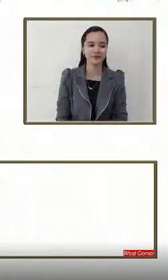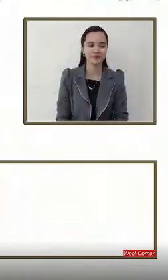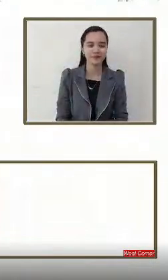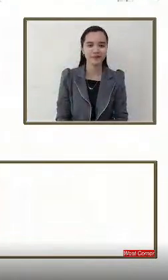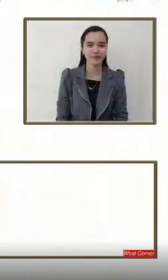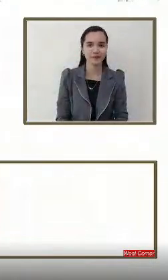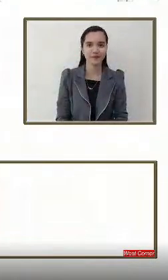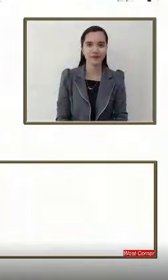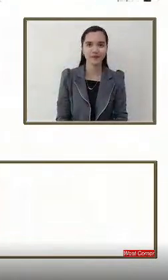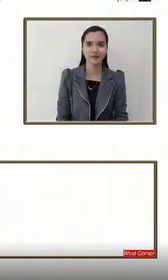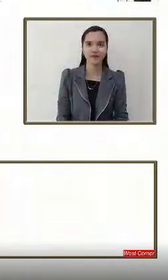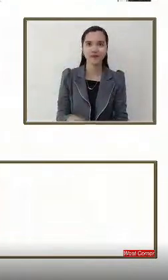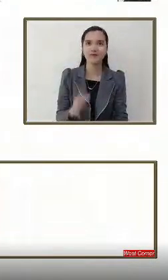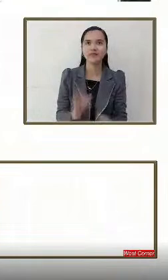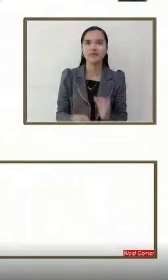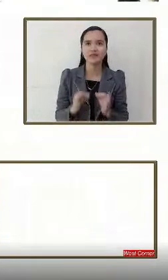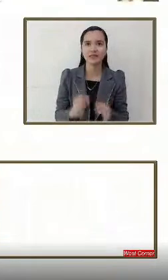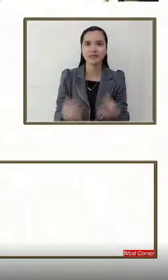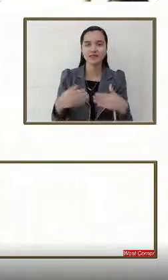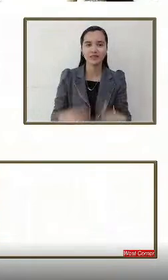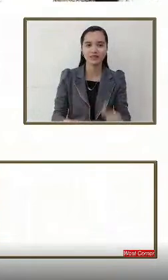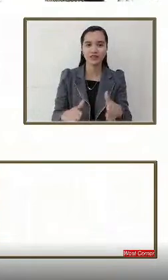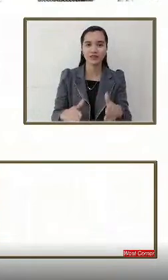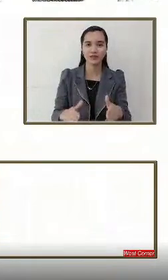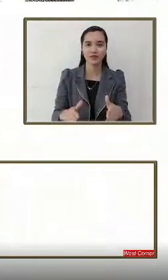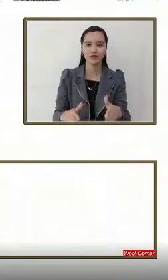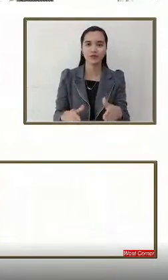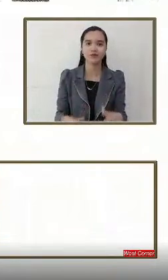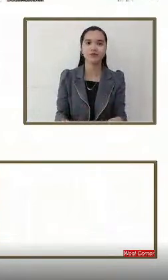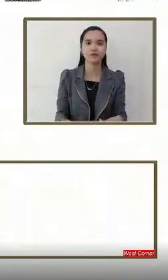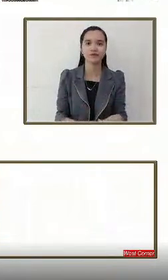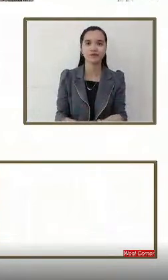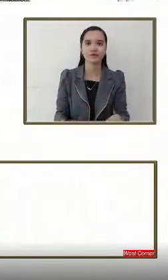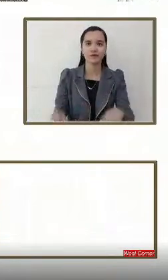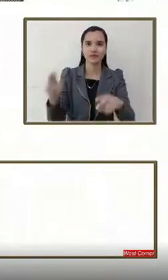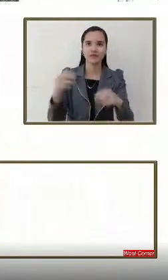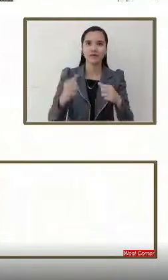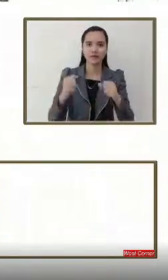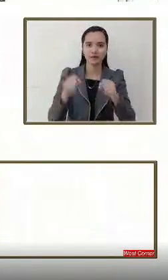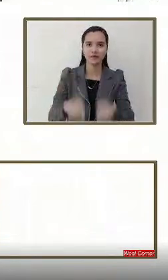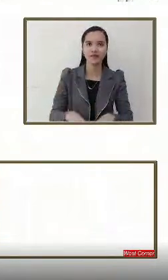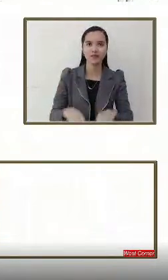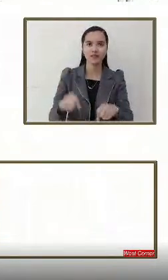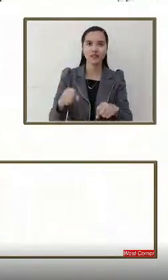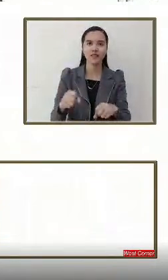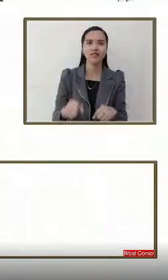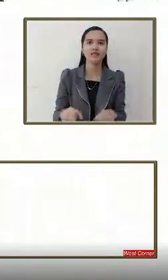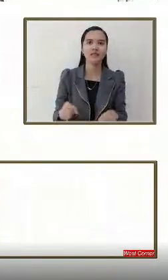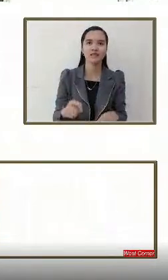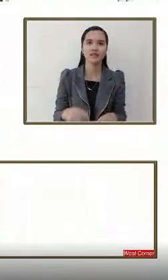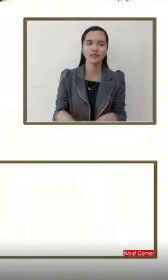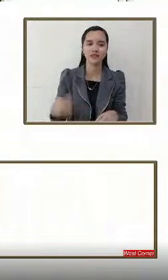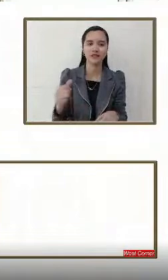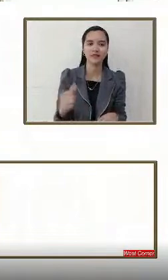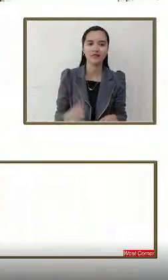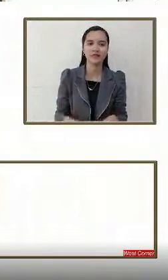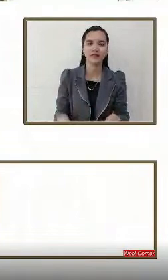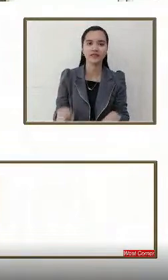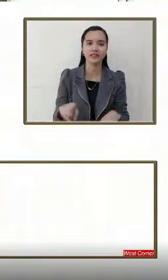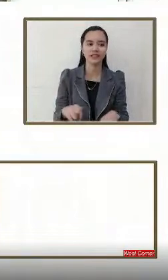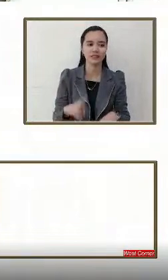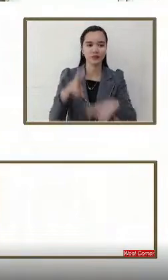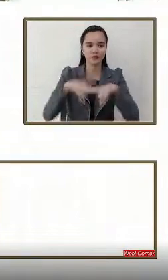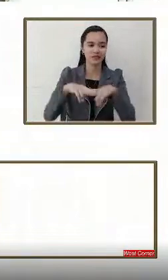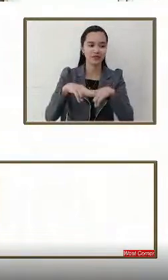yan, makakabalik na po tayo sa ating mga upuan. Yan, siguro maganda, hatiin natin kayong tatlo dyan. Lipat kayo dito.